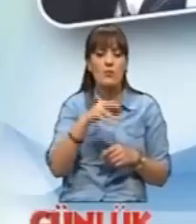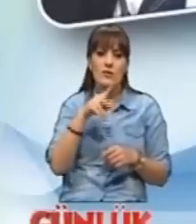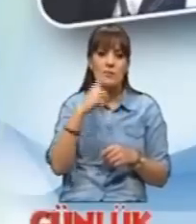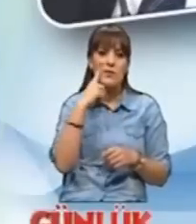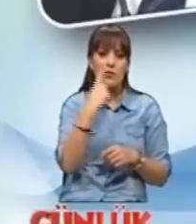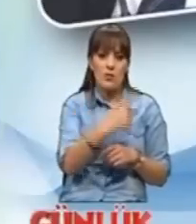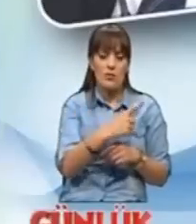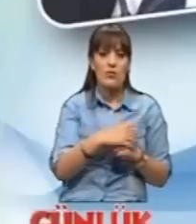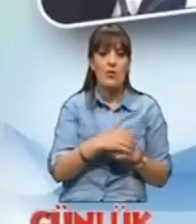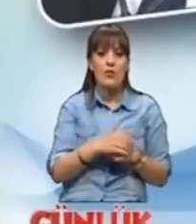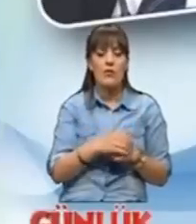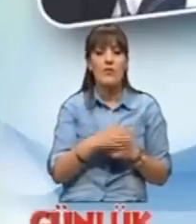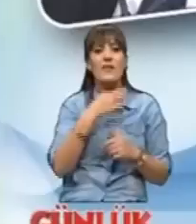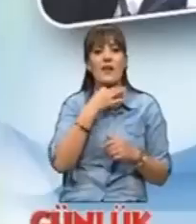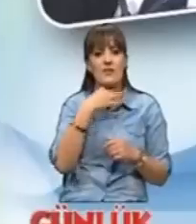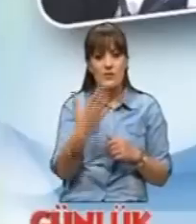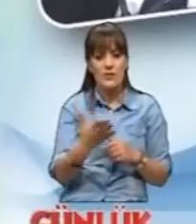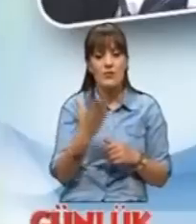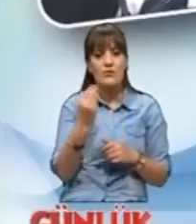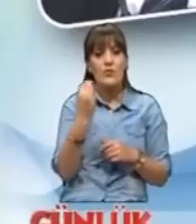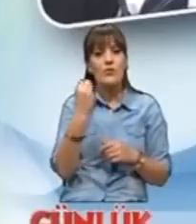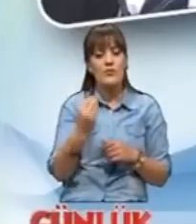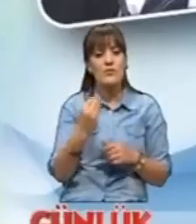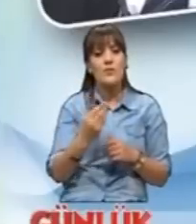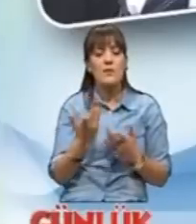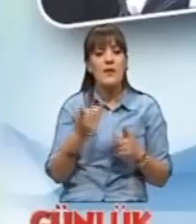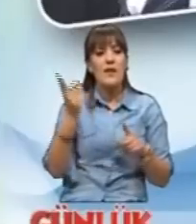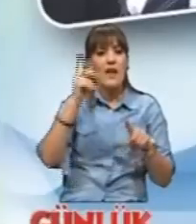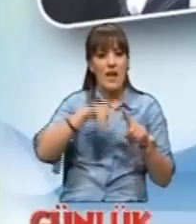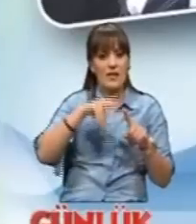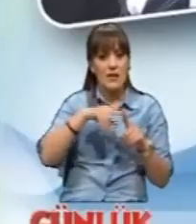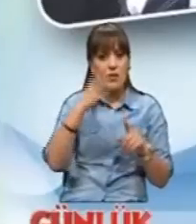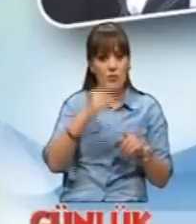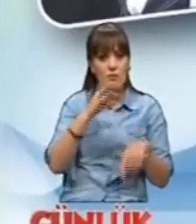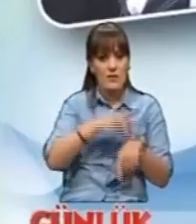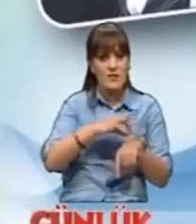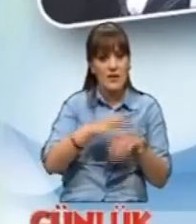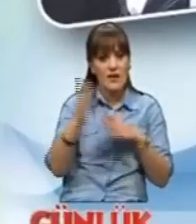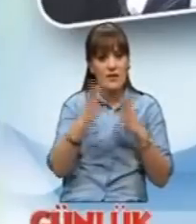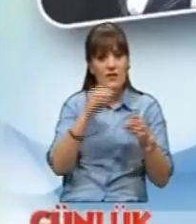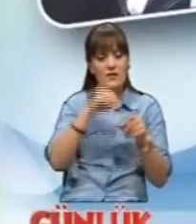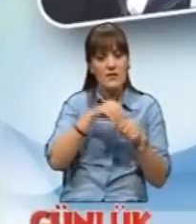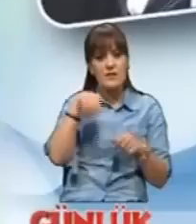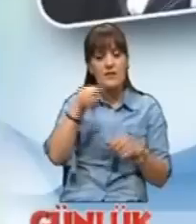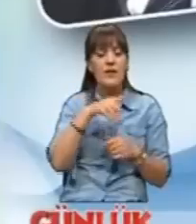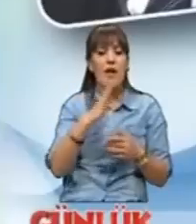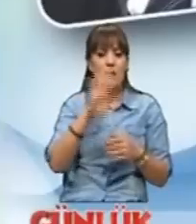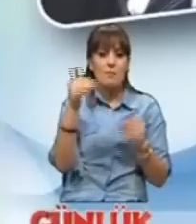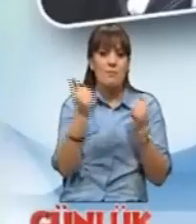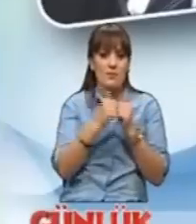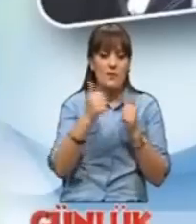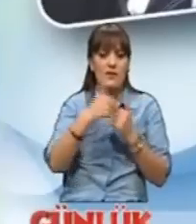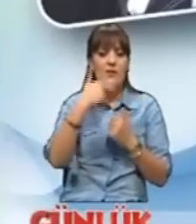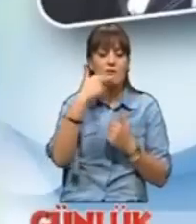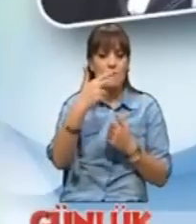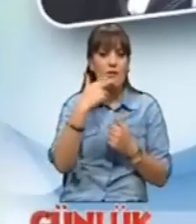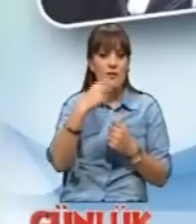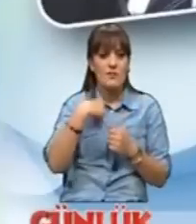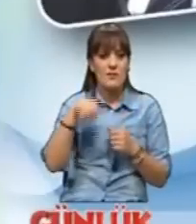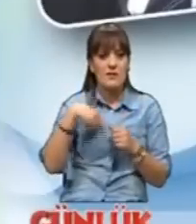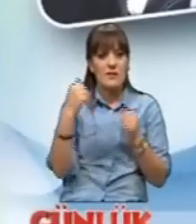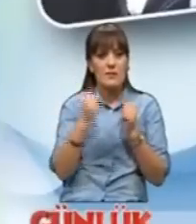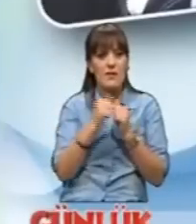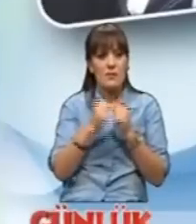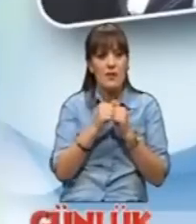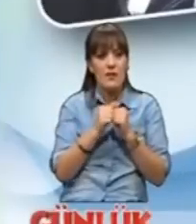gibi görünüyor. Teşekkür ederiz. Çok güzel. Katılanlar oldu mu hastalar arasında da? Evet. Hep birlikte söylediler bizle beraber.